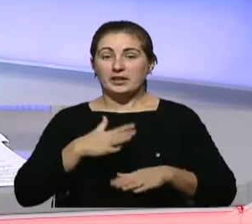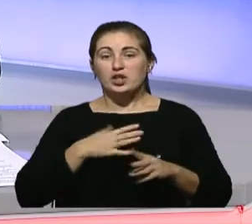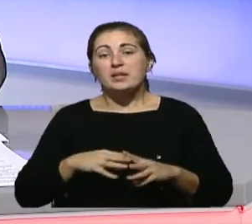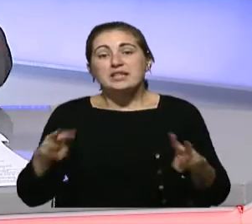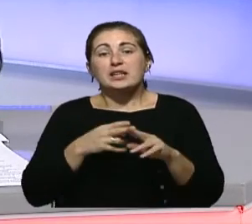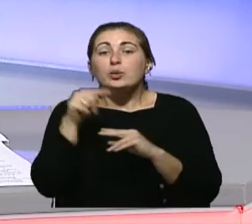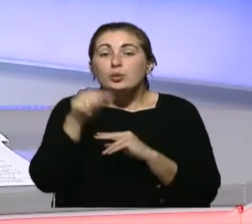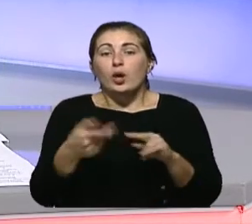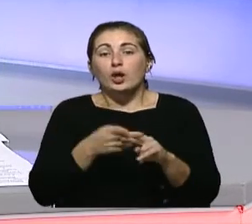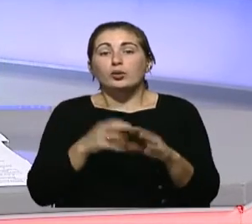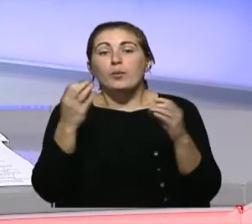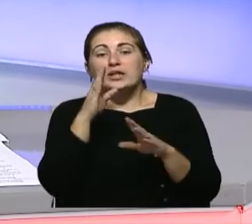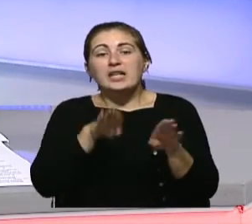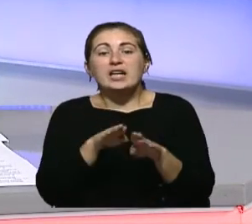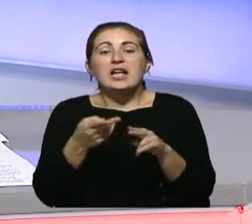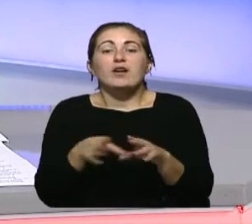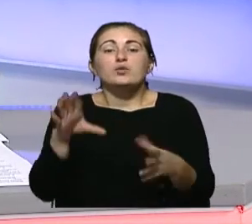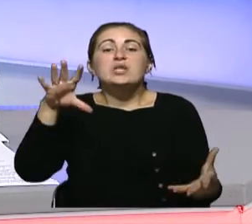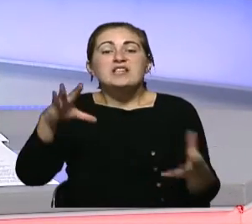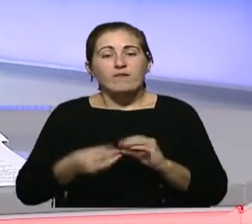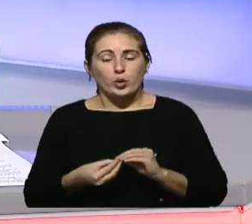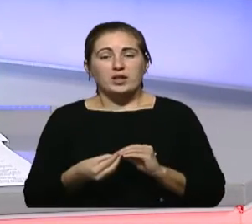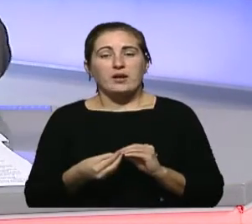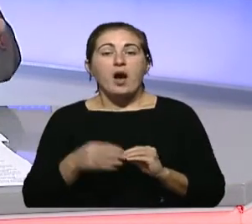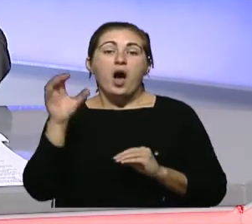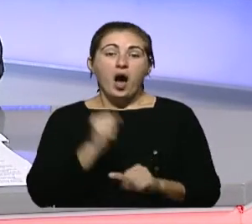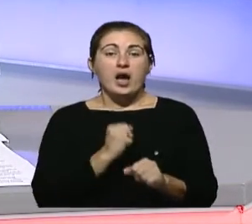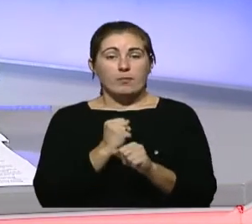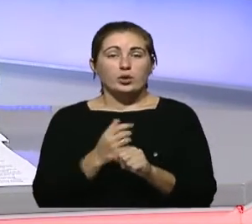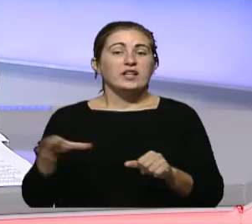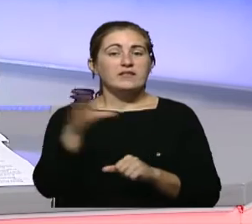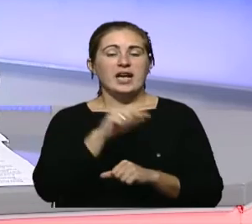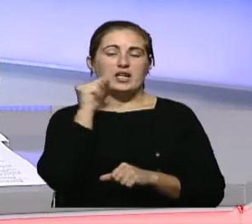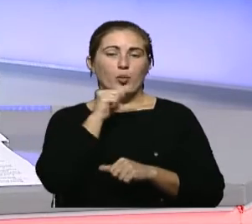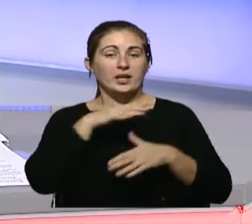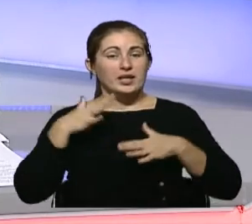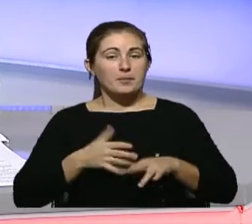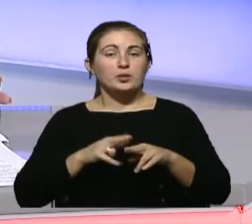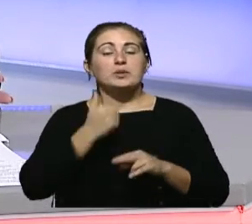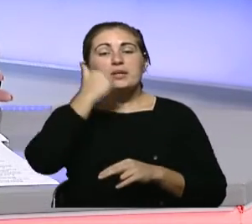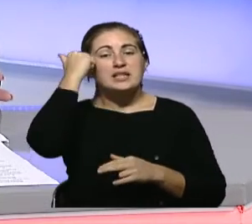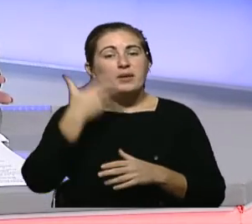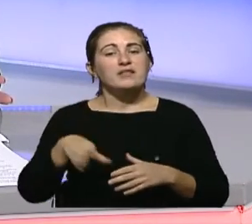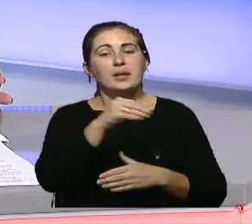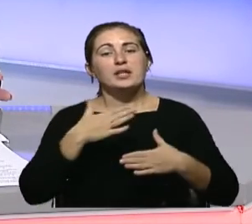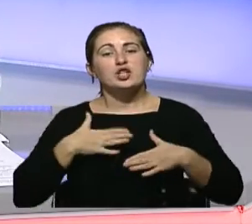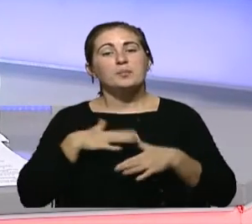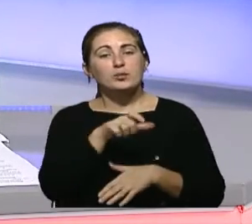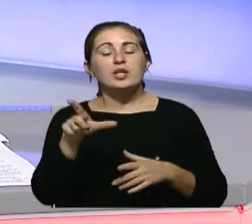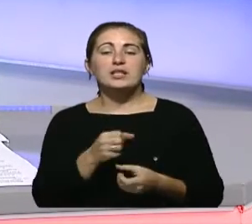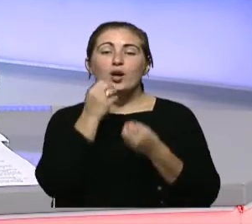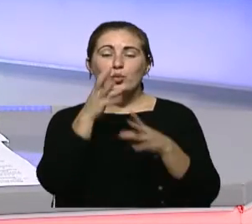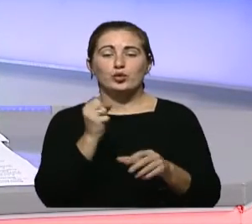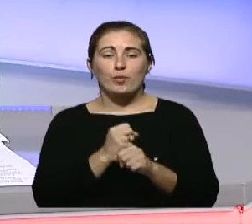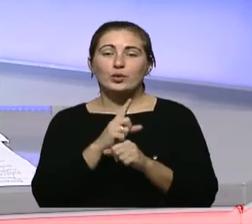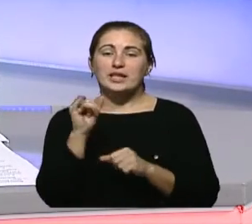это то, которое просто аналитически это все сводит, скажем так, да, а работает вся экономика Крыма, поэтому это спасибо всем нашим крымчанам за хорошую